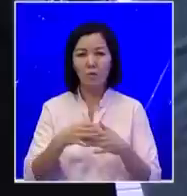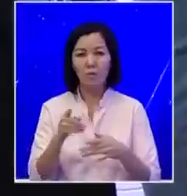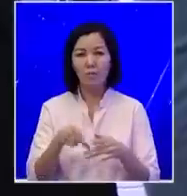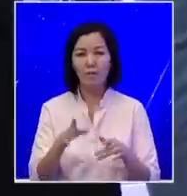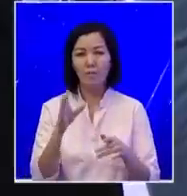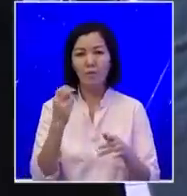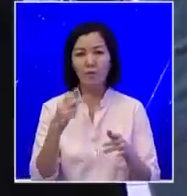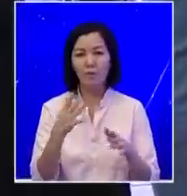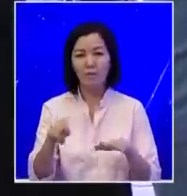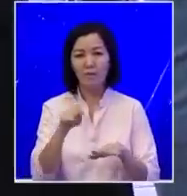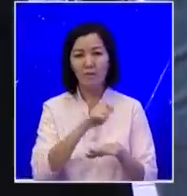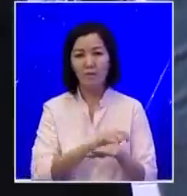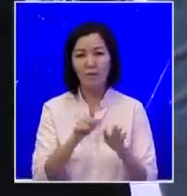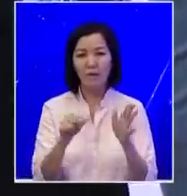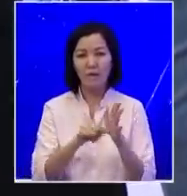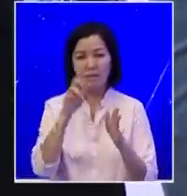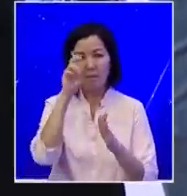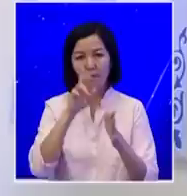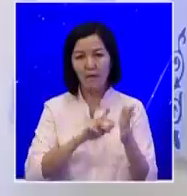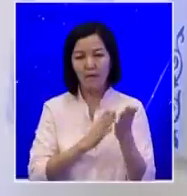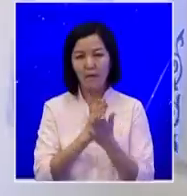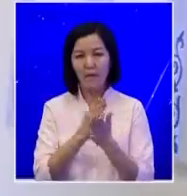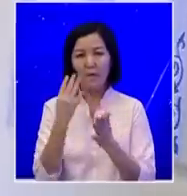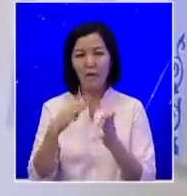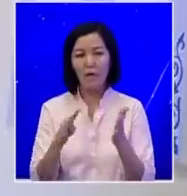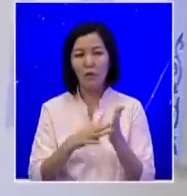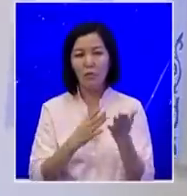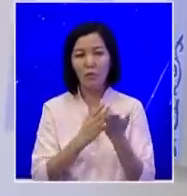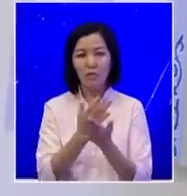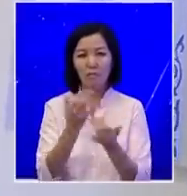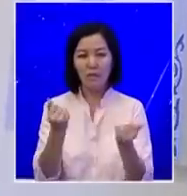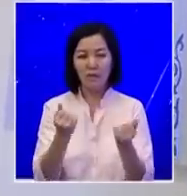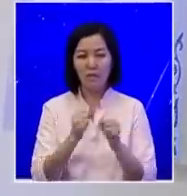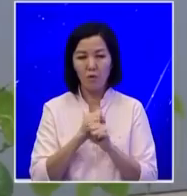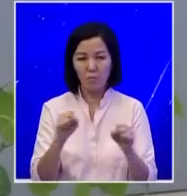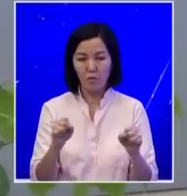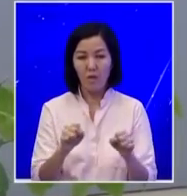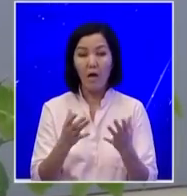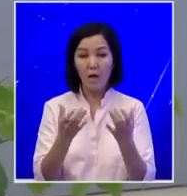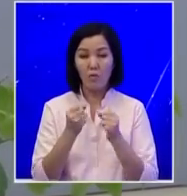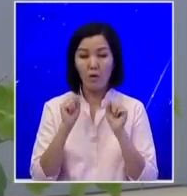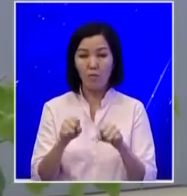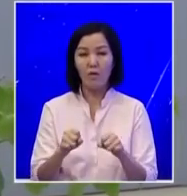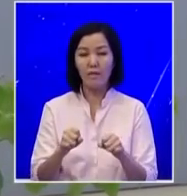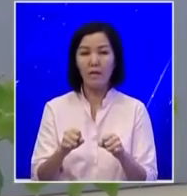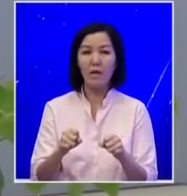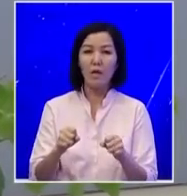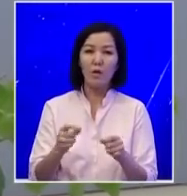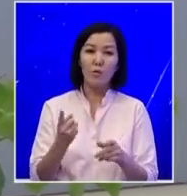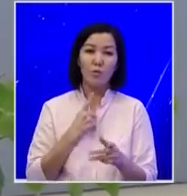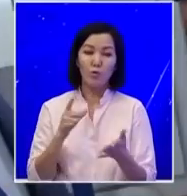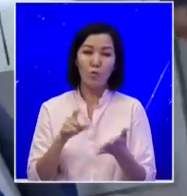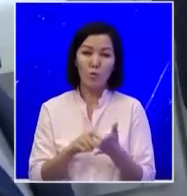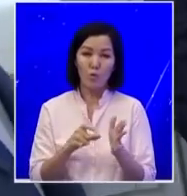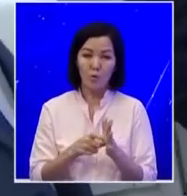1525 шаршы метр, ауданда 6 мемлекеттік мекеменің 49 түрін алуға болады. Күту залындағы ыңғайлы орындар, кондиционер, ақпараттық